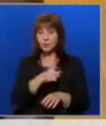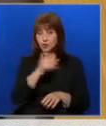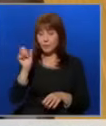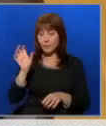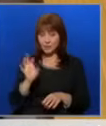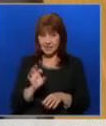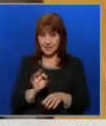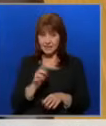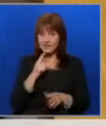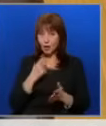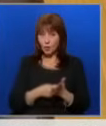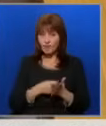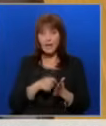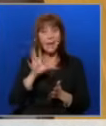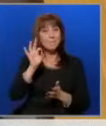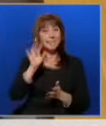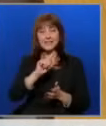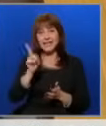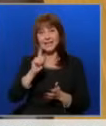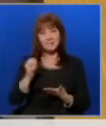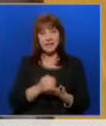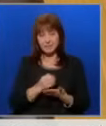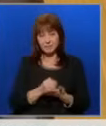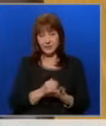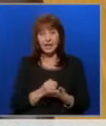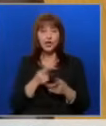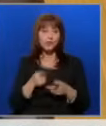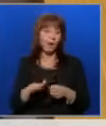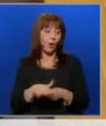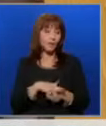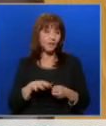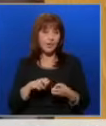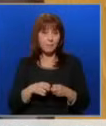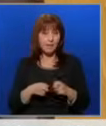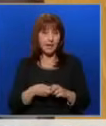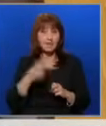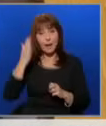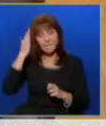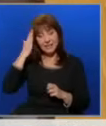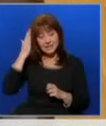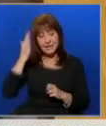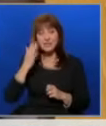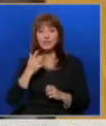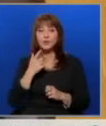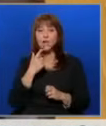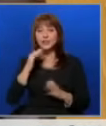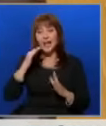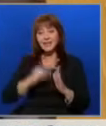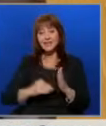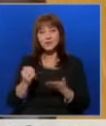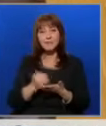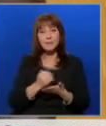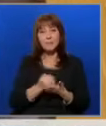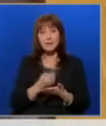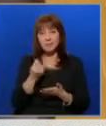50% не сме ги събрали. Това беше и според мен един от основните проблеми, които е на Министерството, е именно ниската събираемост. Считам, че